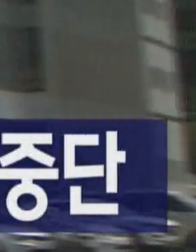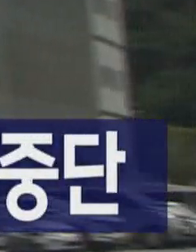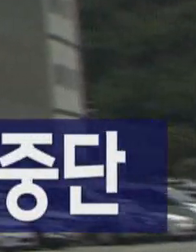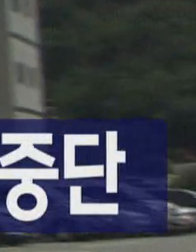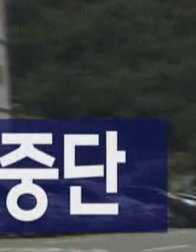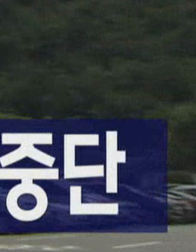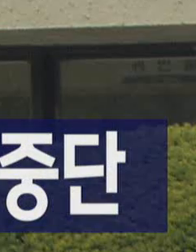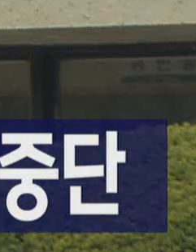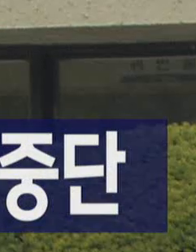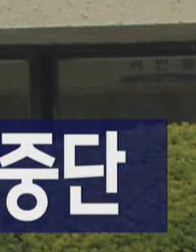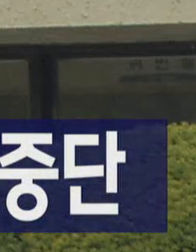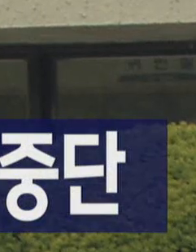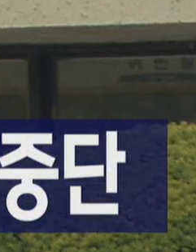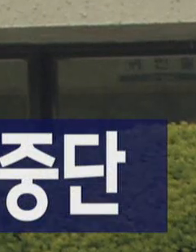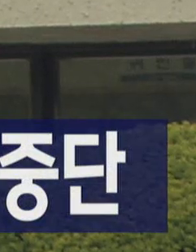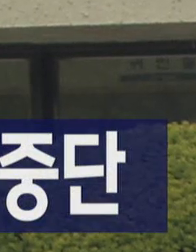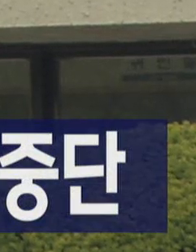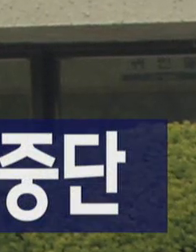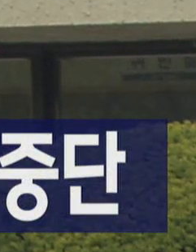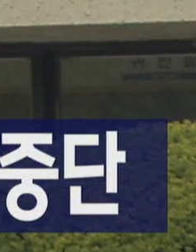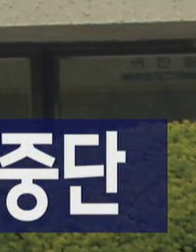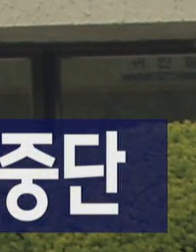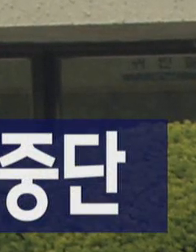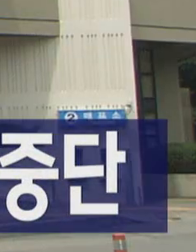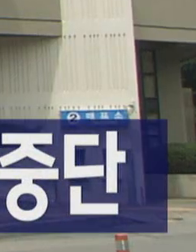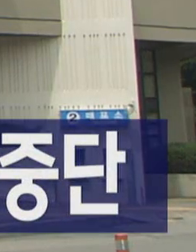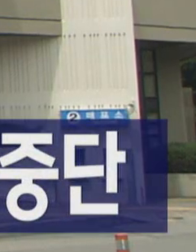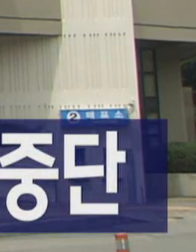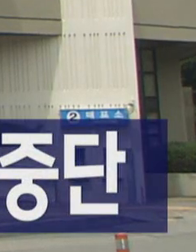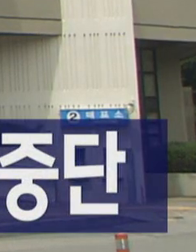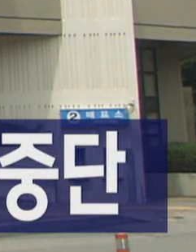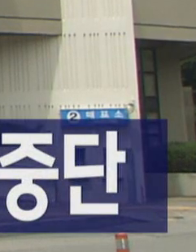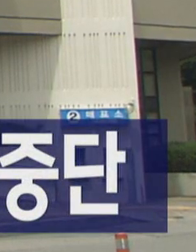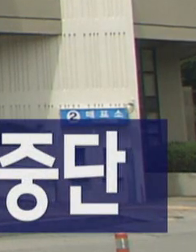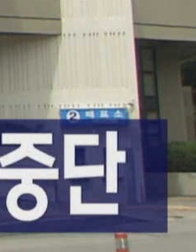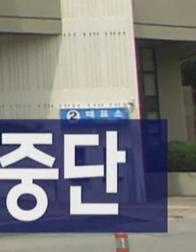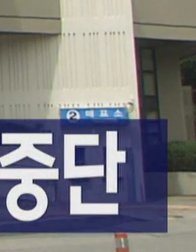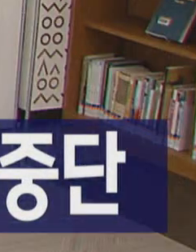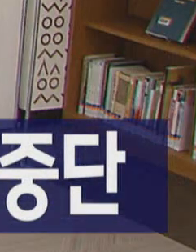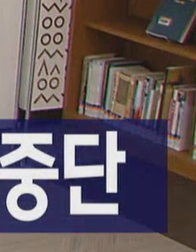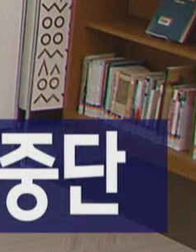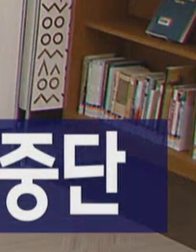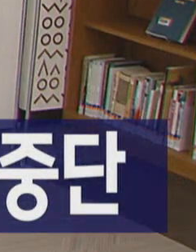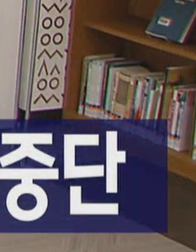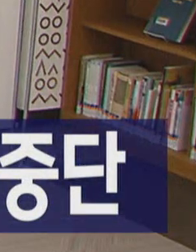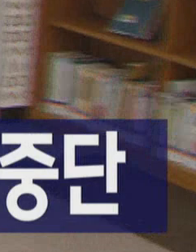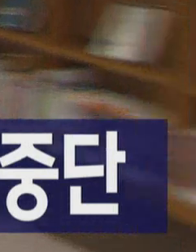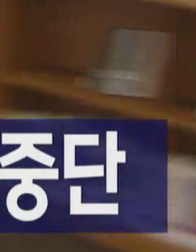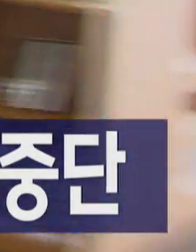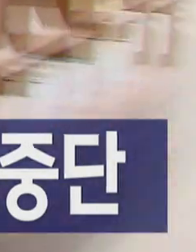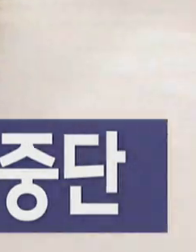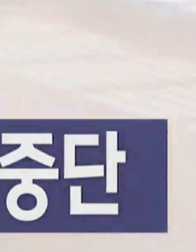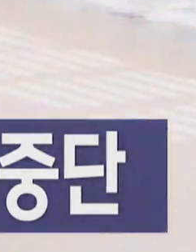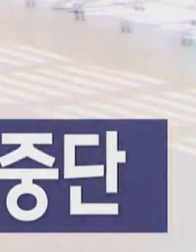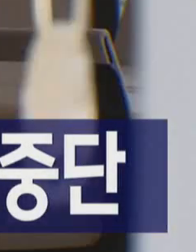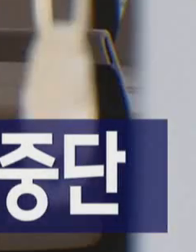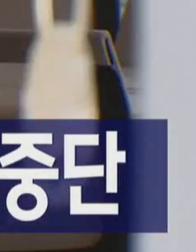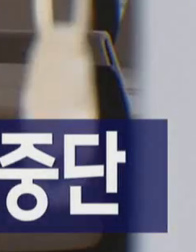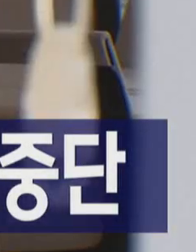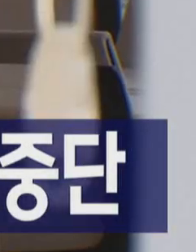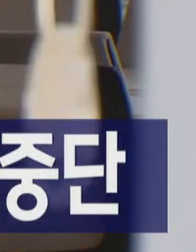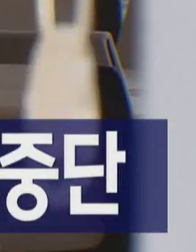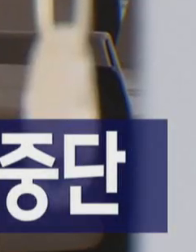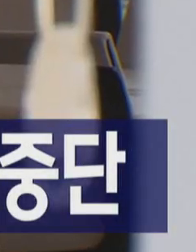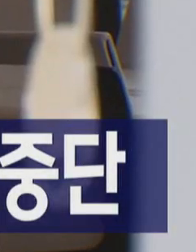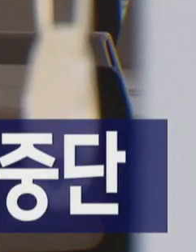강남권 전역에 오늘부터 사회적 거리두기 2단계가 적용됐습니다. 여수만 600곳 넘는 공공시설의 운영이